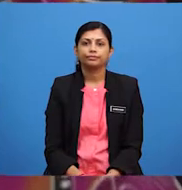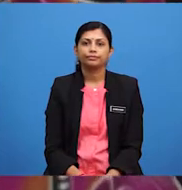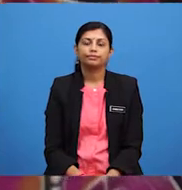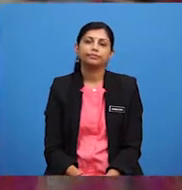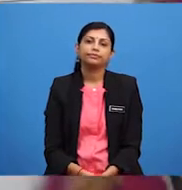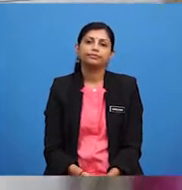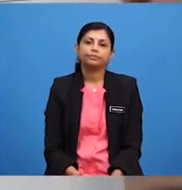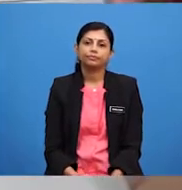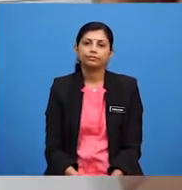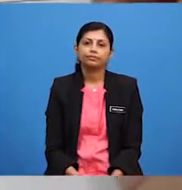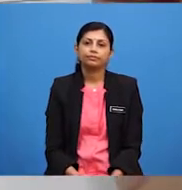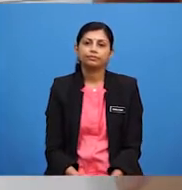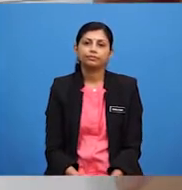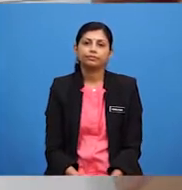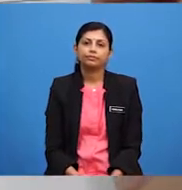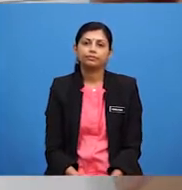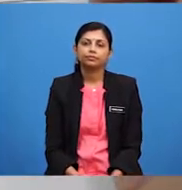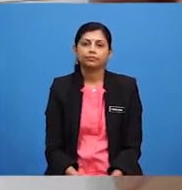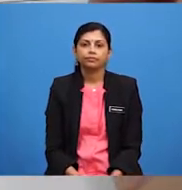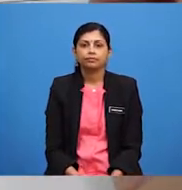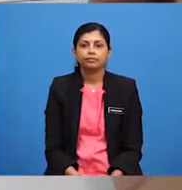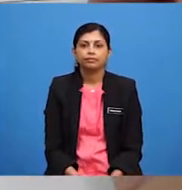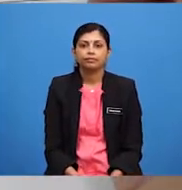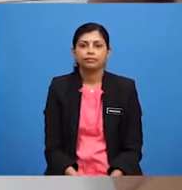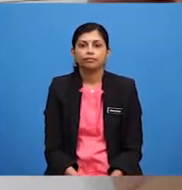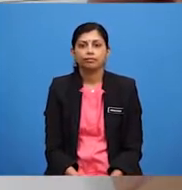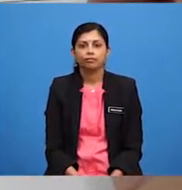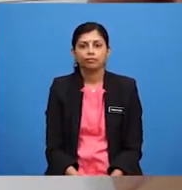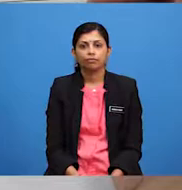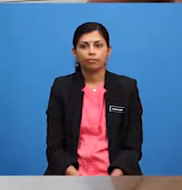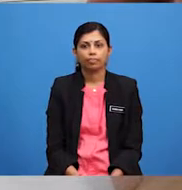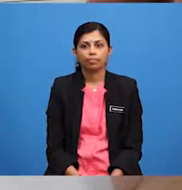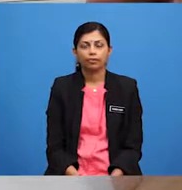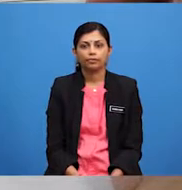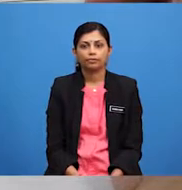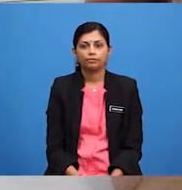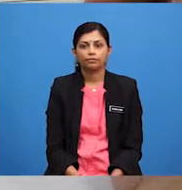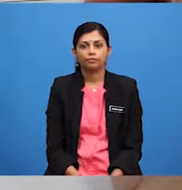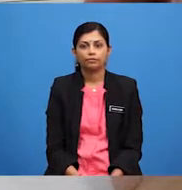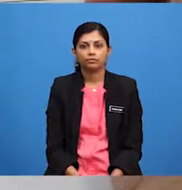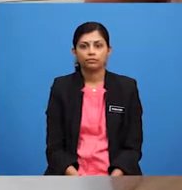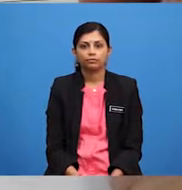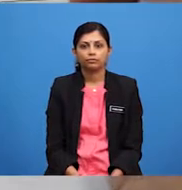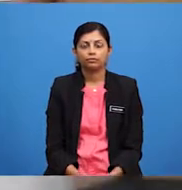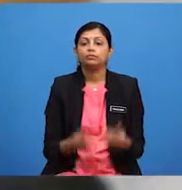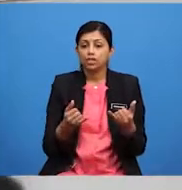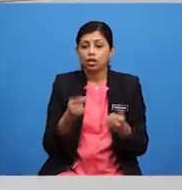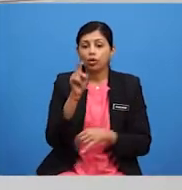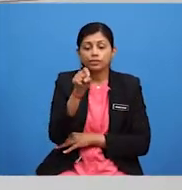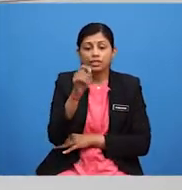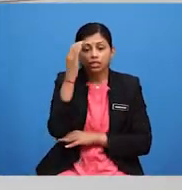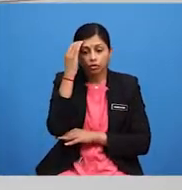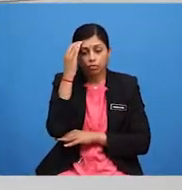TL2. Langkah ketiga, murid-murid perlu tentukan satu titik di atas garis bumi